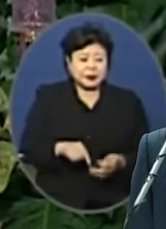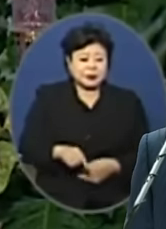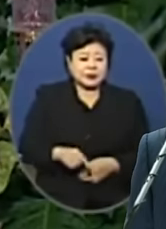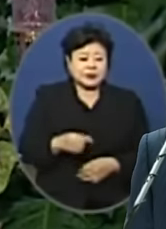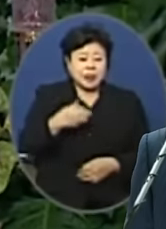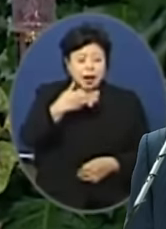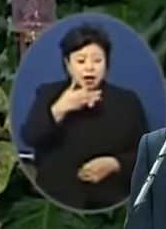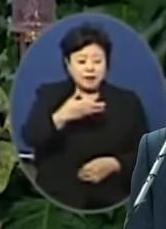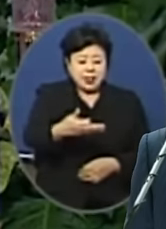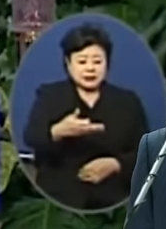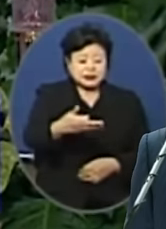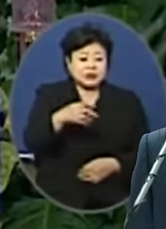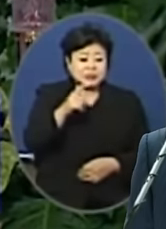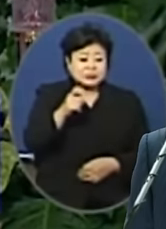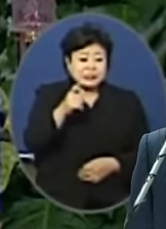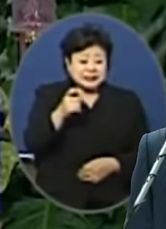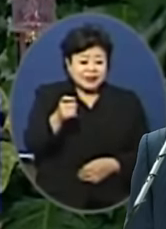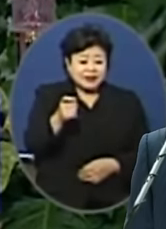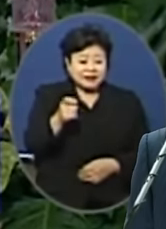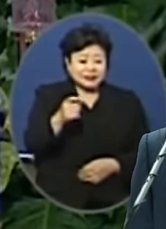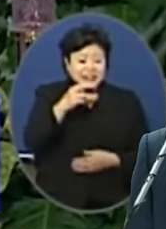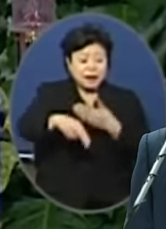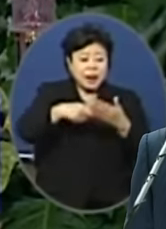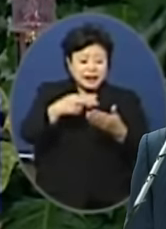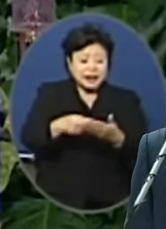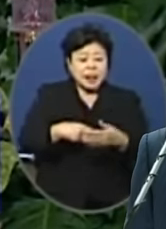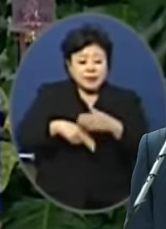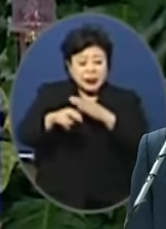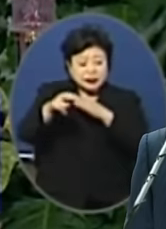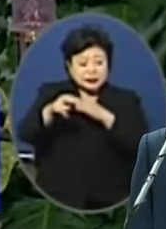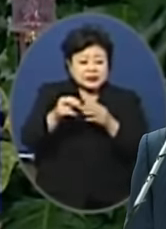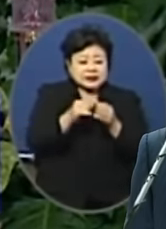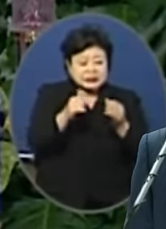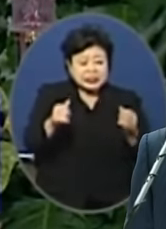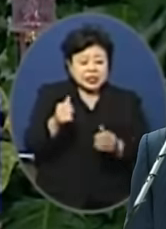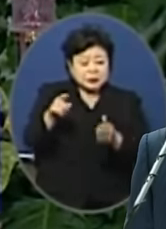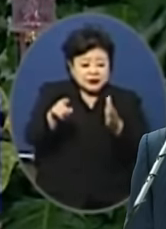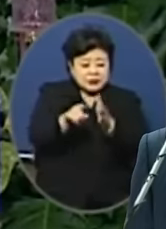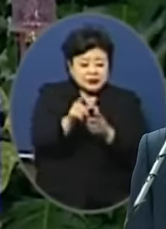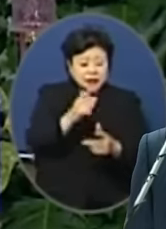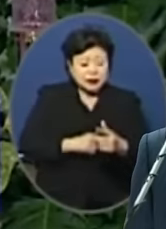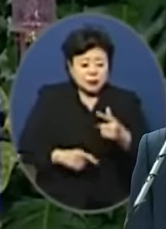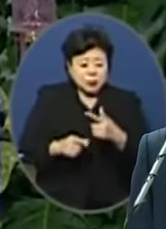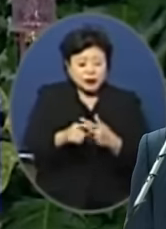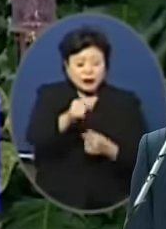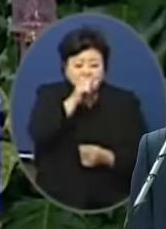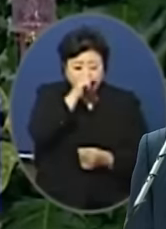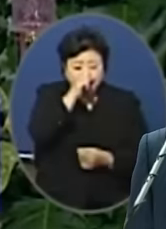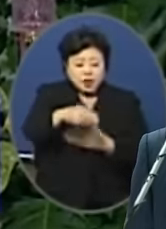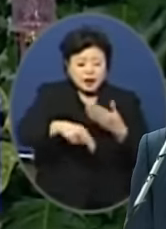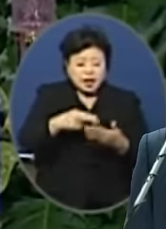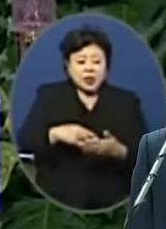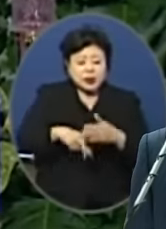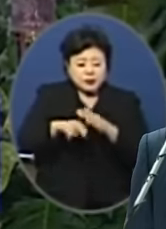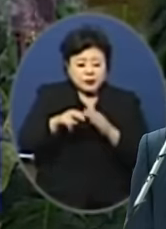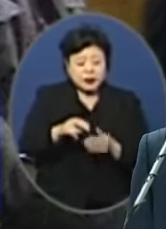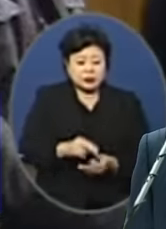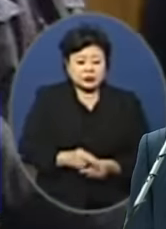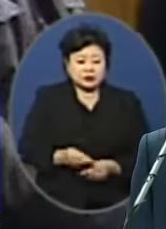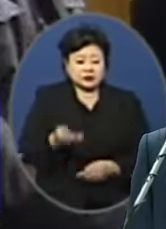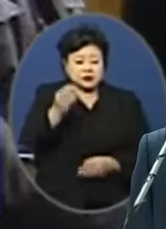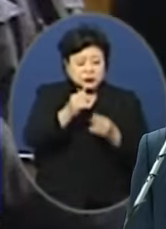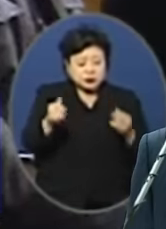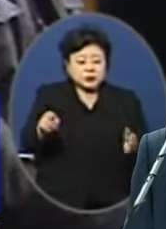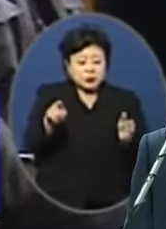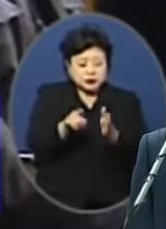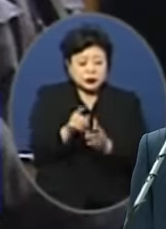11절 우리 다 같이 한번 읽어보십시다. 야훼께 피하는 것이 사람을 신뢰하는 것보다 나으며 야훼께